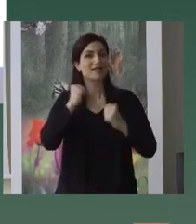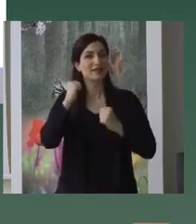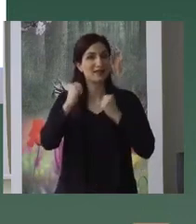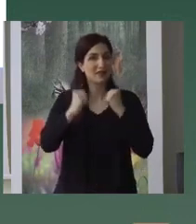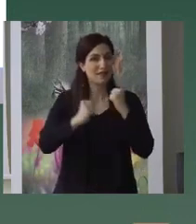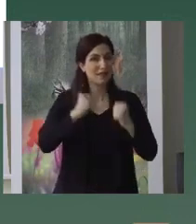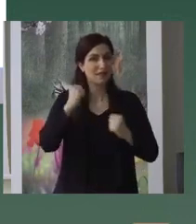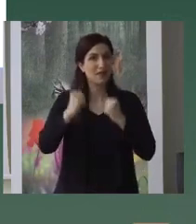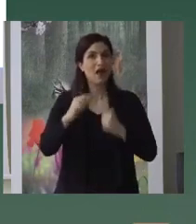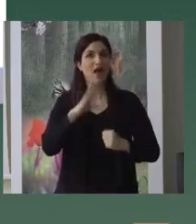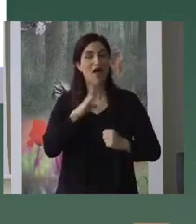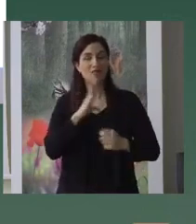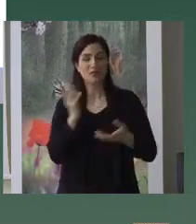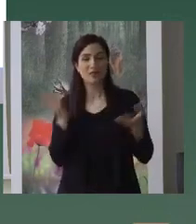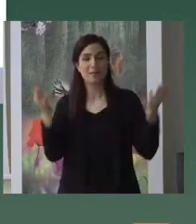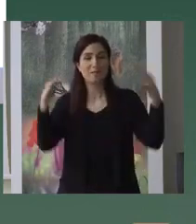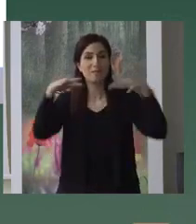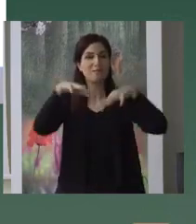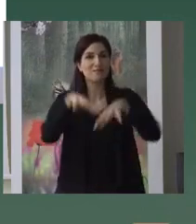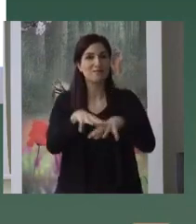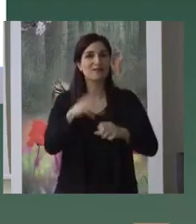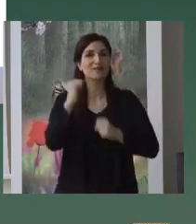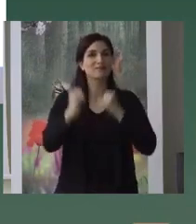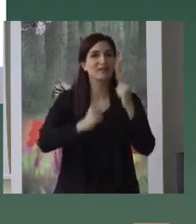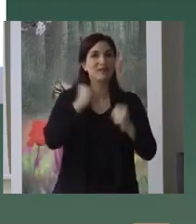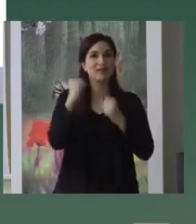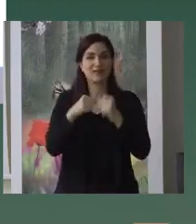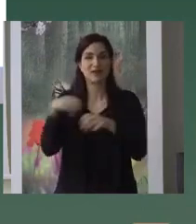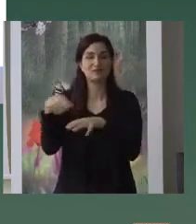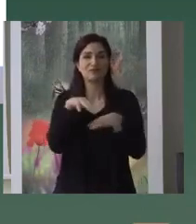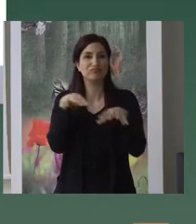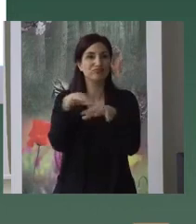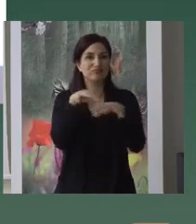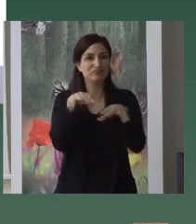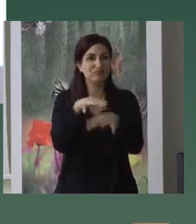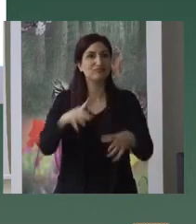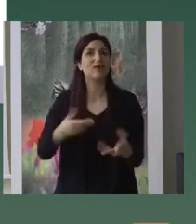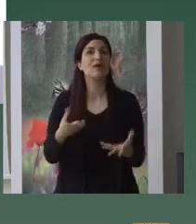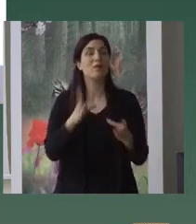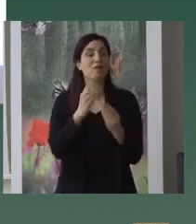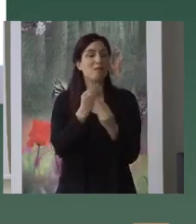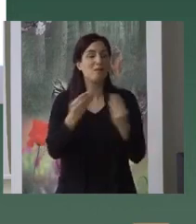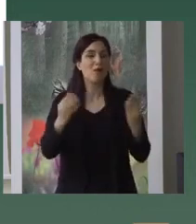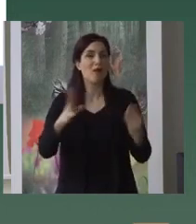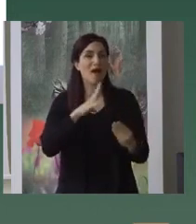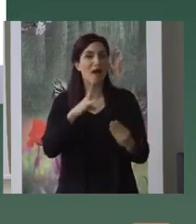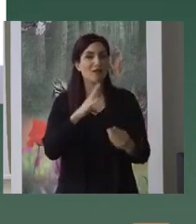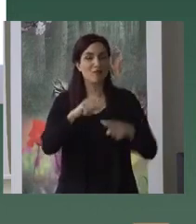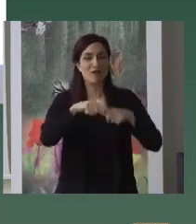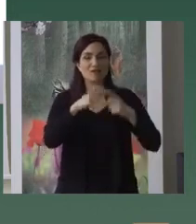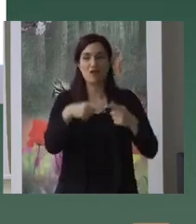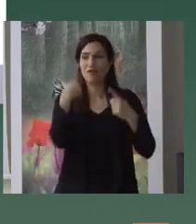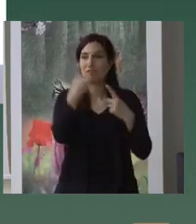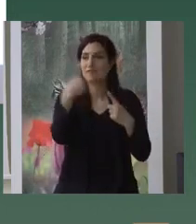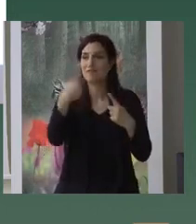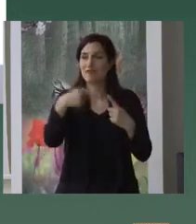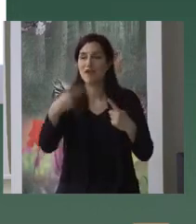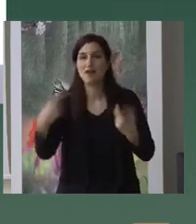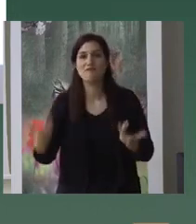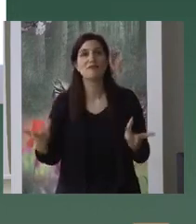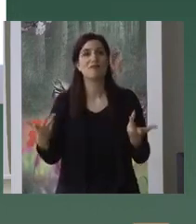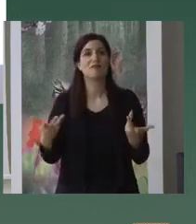πολλές εκατοντάδες δρομείς, ποδηλάτες, ιστιοπλώους και με συμμετοχή πολύ μεγάλου αριθμού σχολείων, του κοινού, με